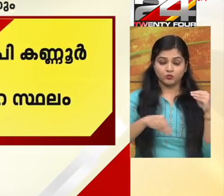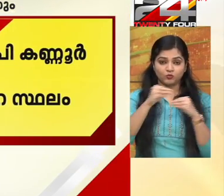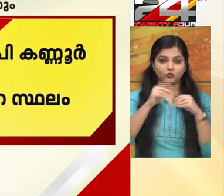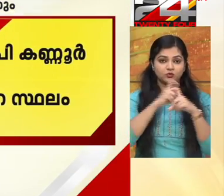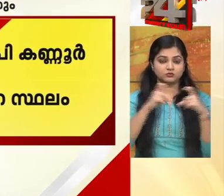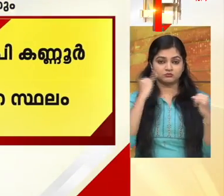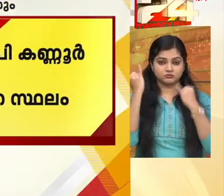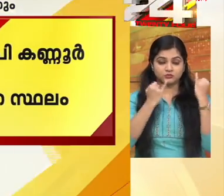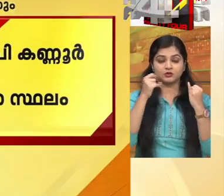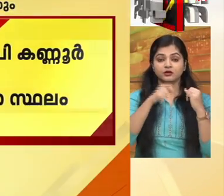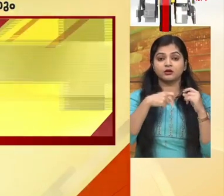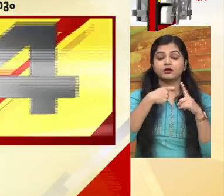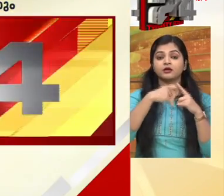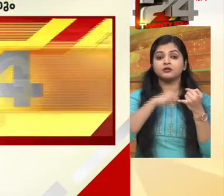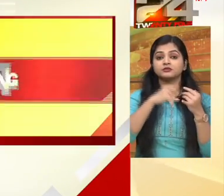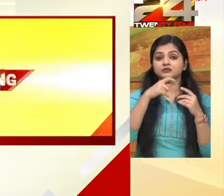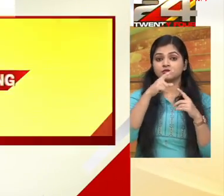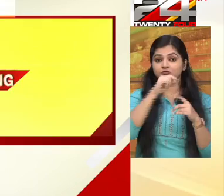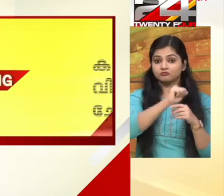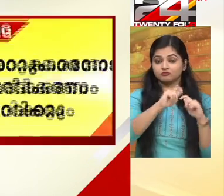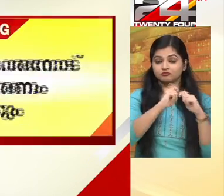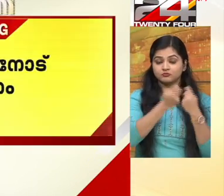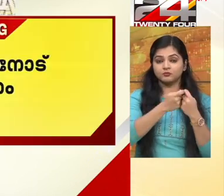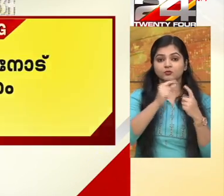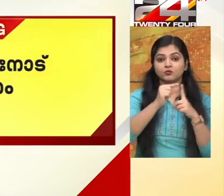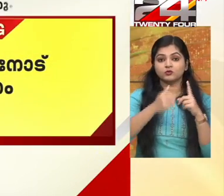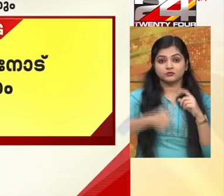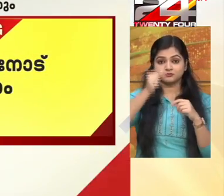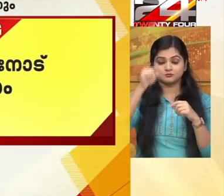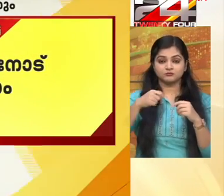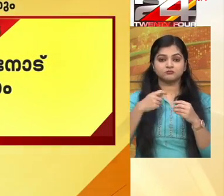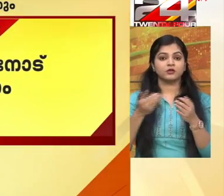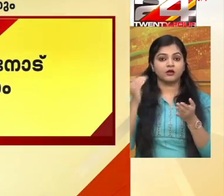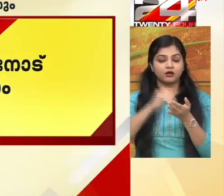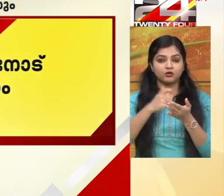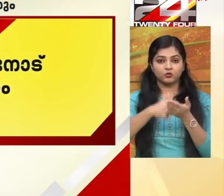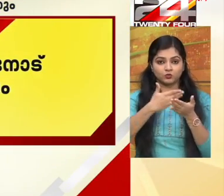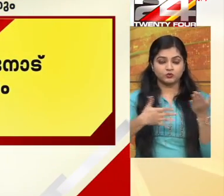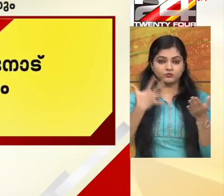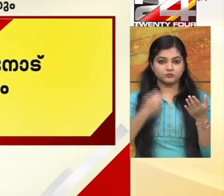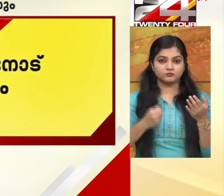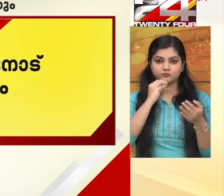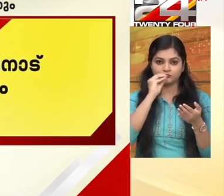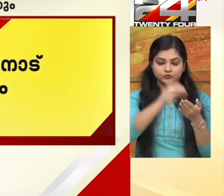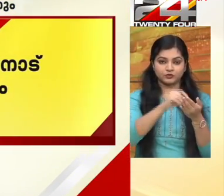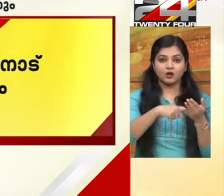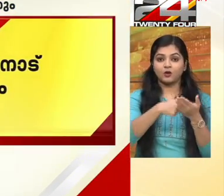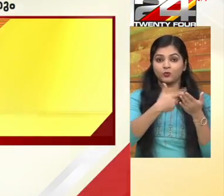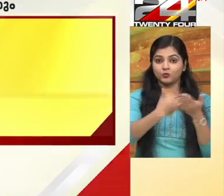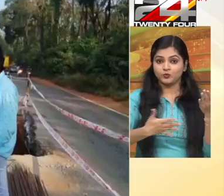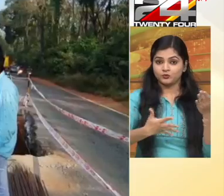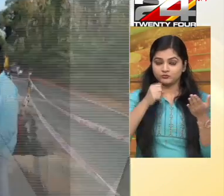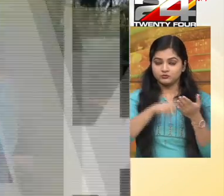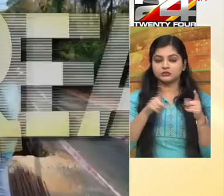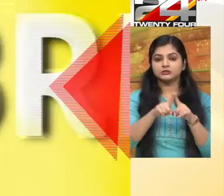KSTP പ്രോജക്ട് ഡയറക്ടറോട് ആവശ്യപ്പെടുകയും ചെയ്തിരുന്നു. ഇതിന്റെ അടിസ്ഥാനത്തിൽ അടിയന്തരമായി റിപ്പോർട്ട് നൽകണമെന്ന് ആവശ്യപ്പെട്ടിരുന്നു. ആ റിപ്പോർട്ട് ലഭിച്ചു. ആ റിപ്പോർട്ടിന്റെ അടിസ്ഥാനത്തിലാണ് ഇപ്പോൾ